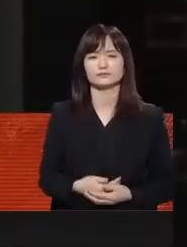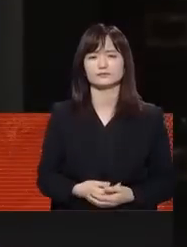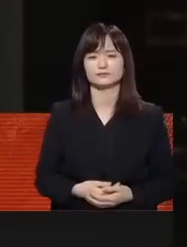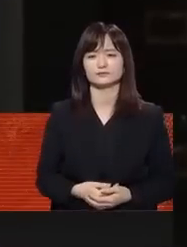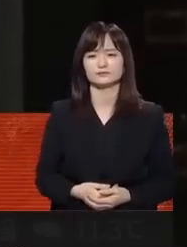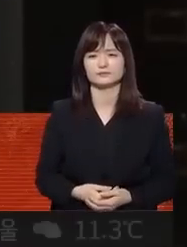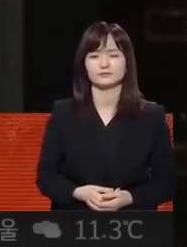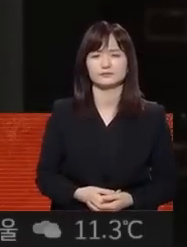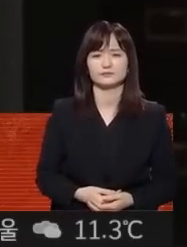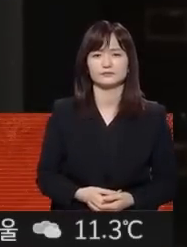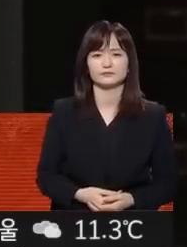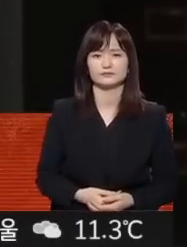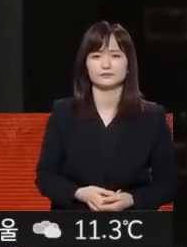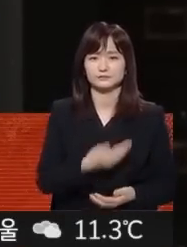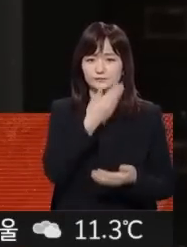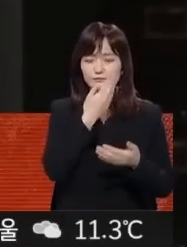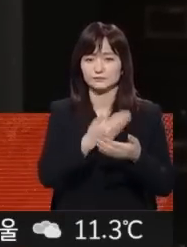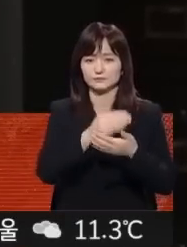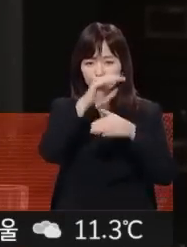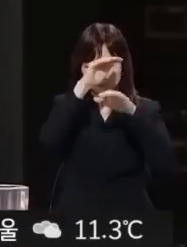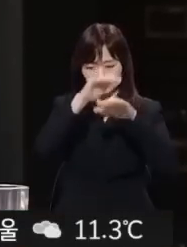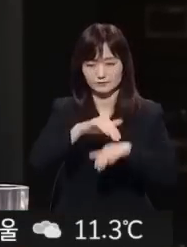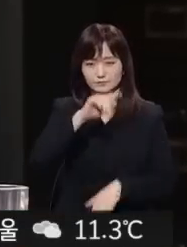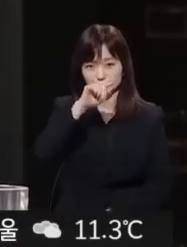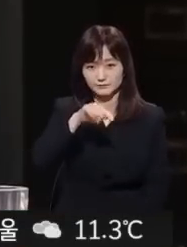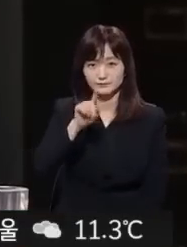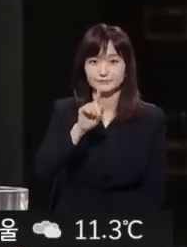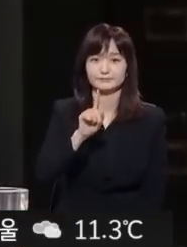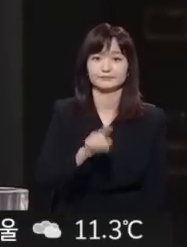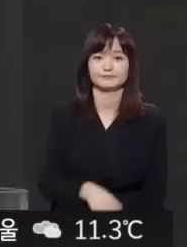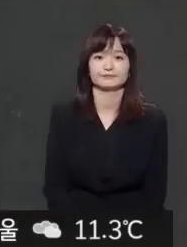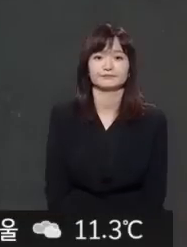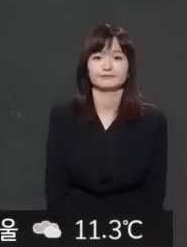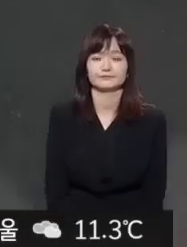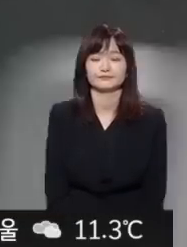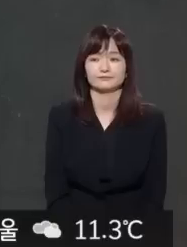이쯤에서 이번 사건 체크 포인트 짚어보죠